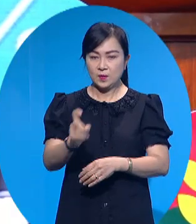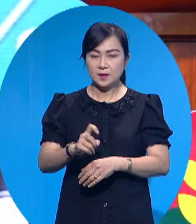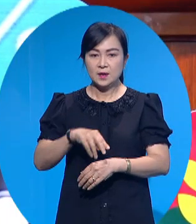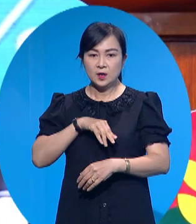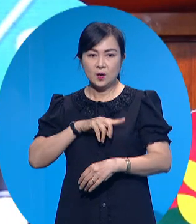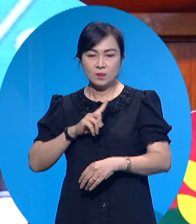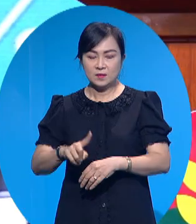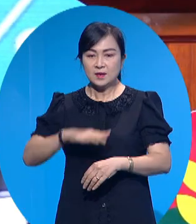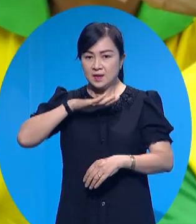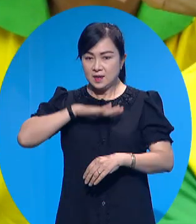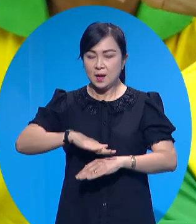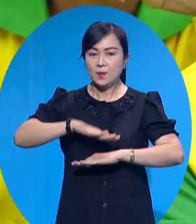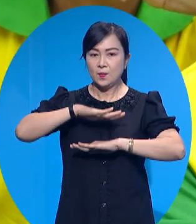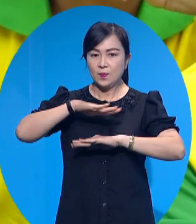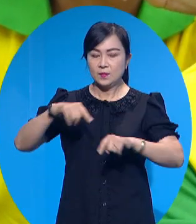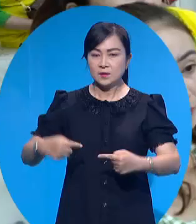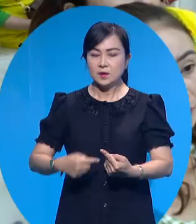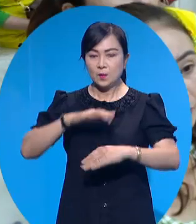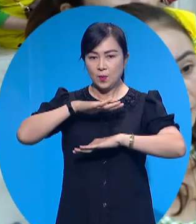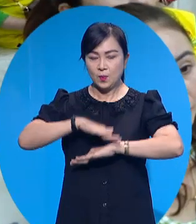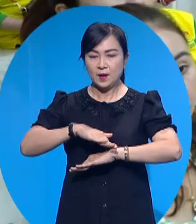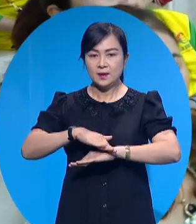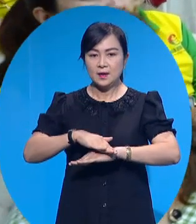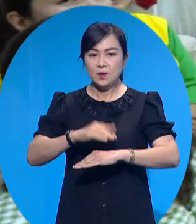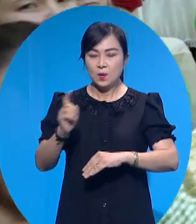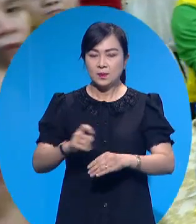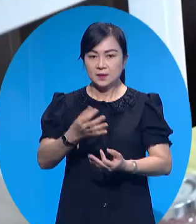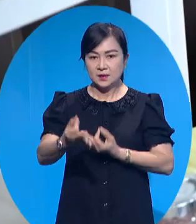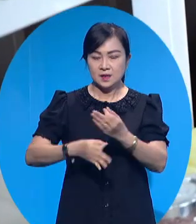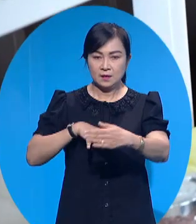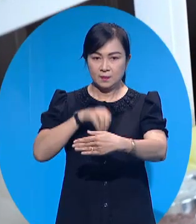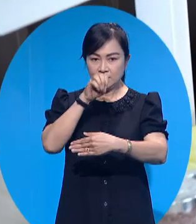nhà nông yên tâm canh tác hiệu quả với giá thành hợp lý và góp phần bình ổn thị trường phân bón.